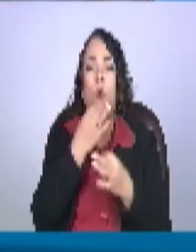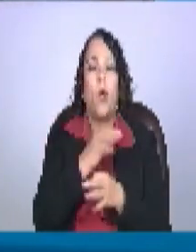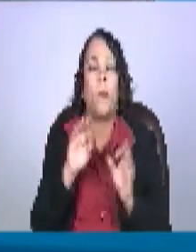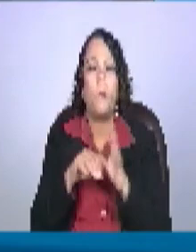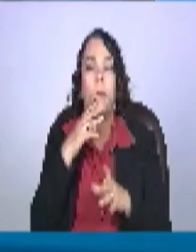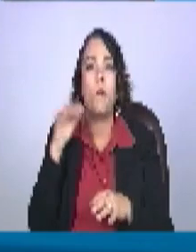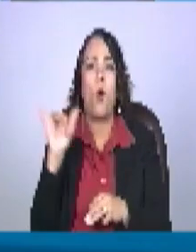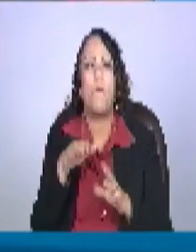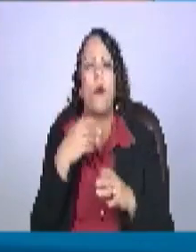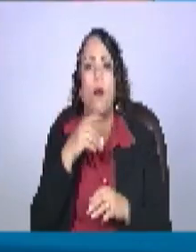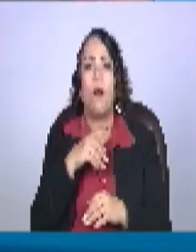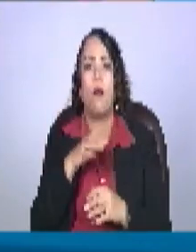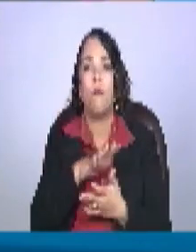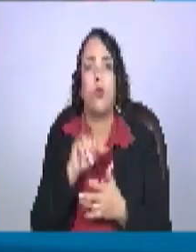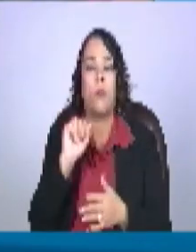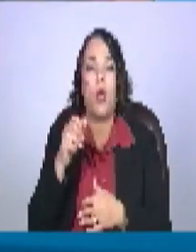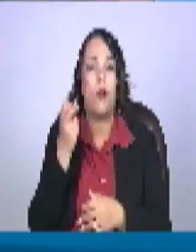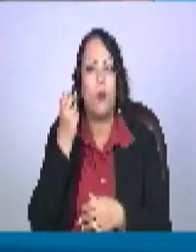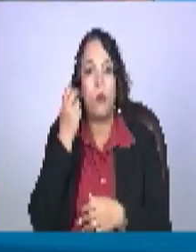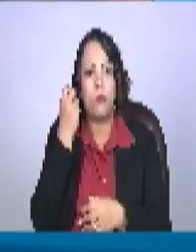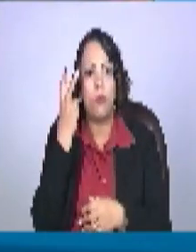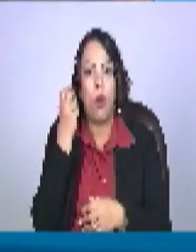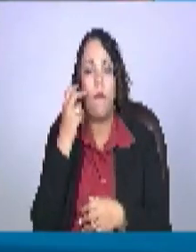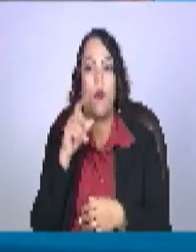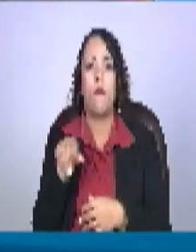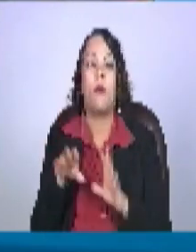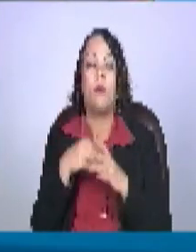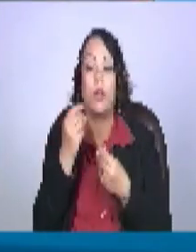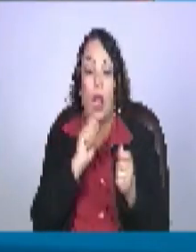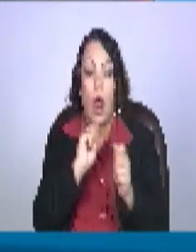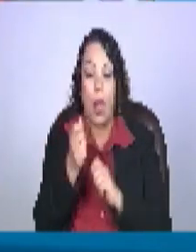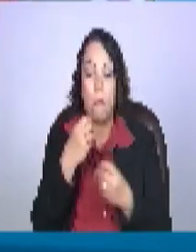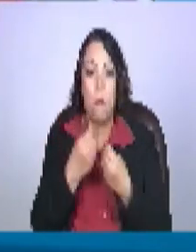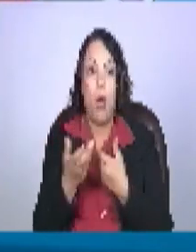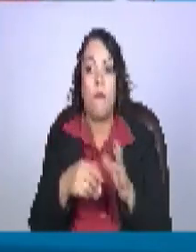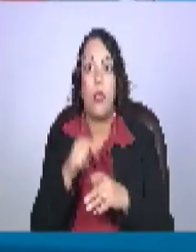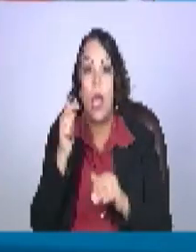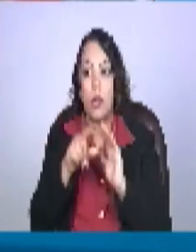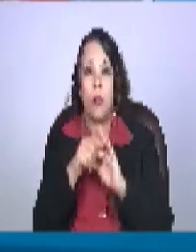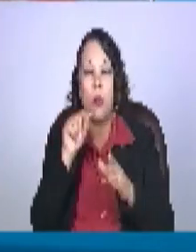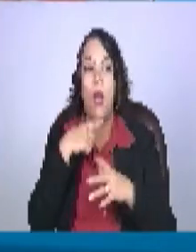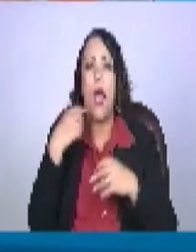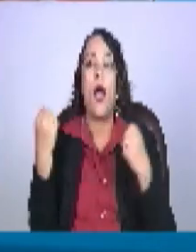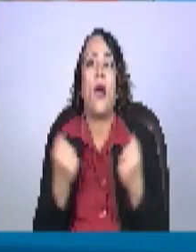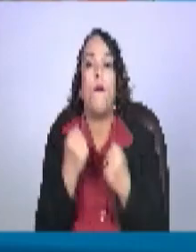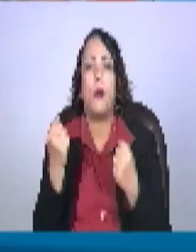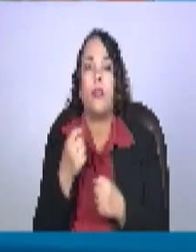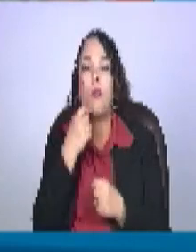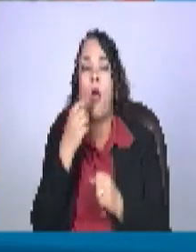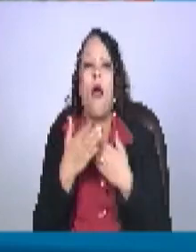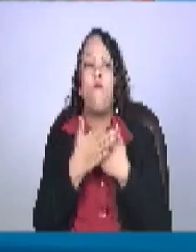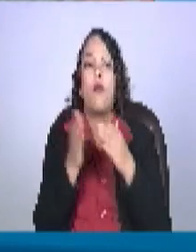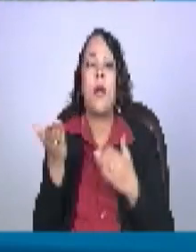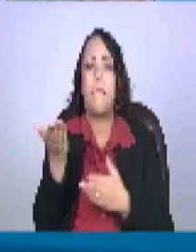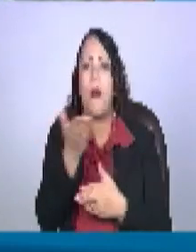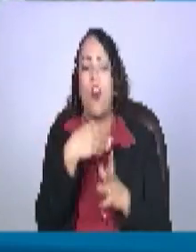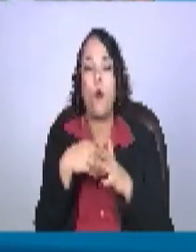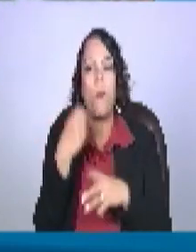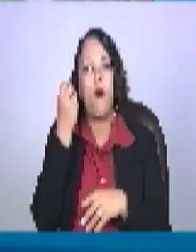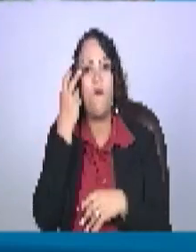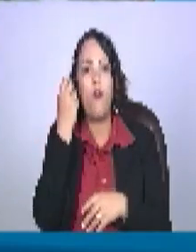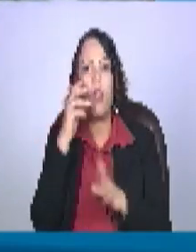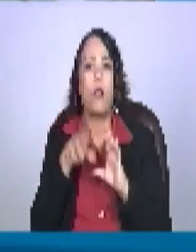بقضايا الثقافه في المجتمع المصري وشاركوا في النقاش انا يعني في هذا السياق حاولت بس ان انا افتح معاكم بعض الافكار